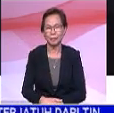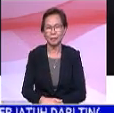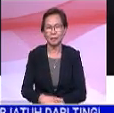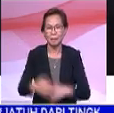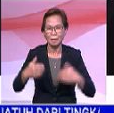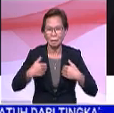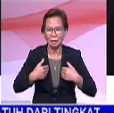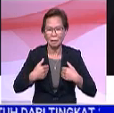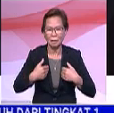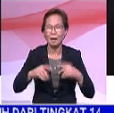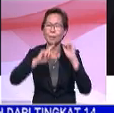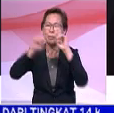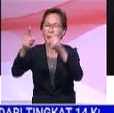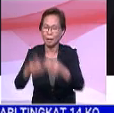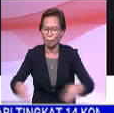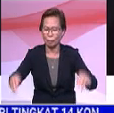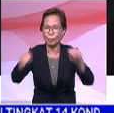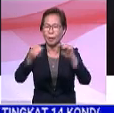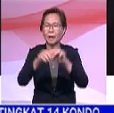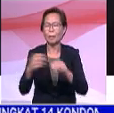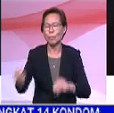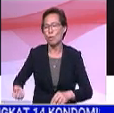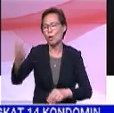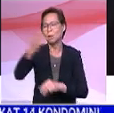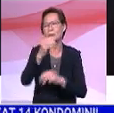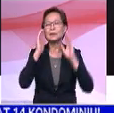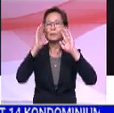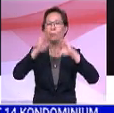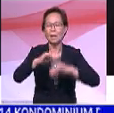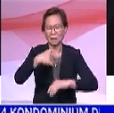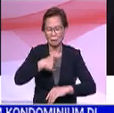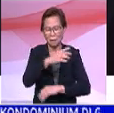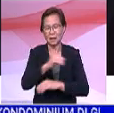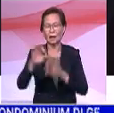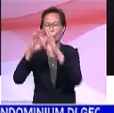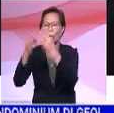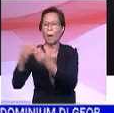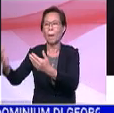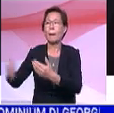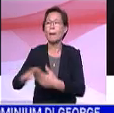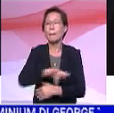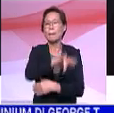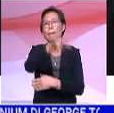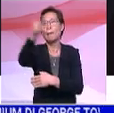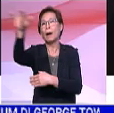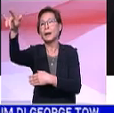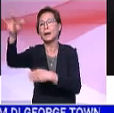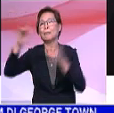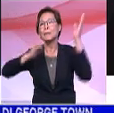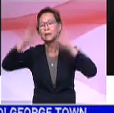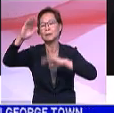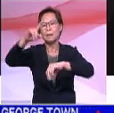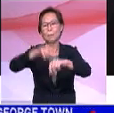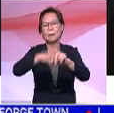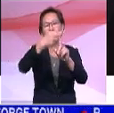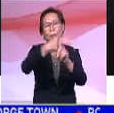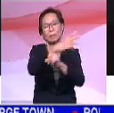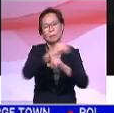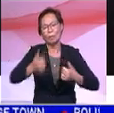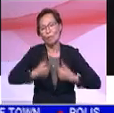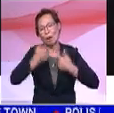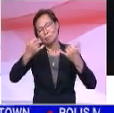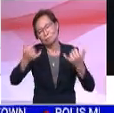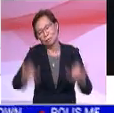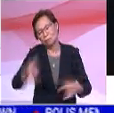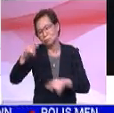juga pergi masjid berbuka dan solat. Saya dan keluarga selalu balik Malaysia semasa Ramadan dan Hari Raya.